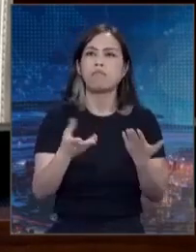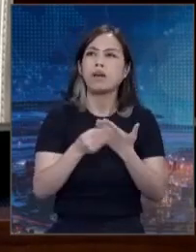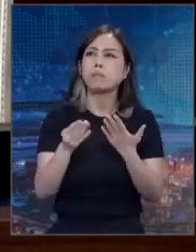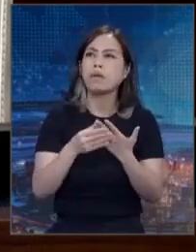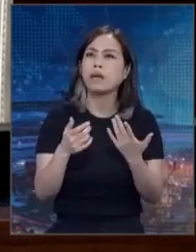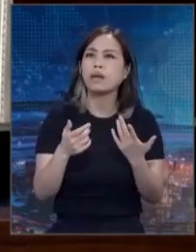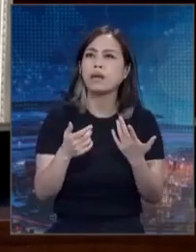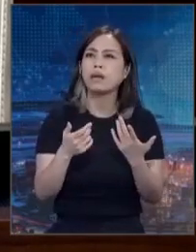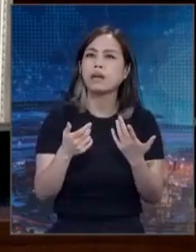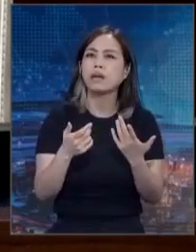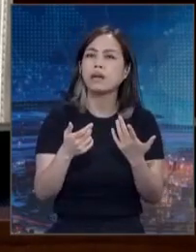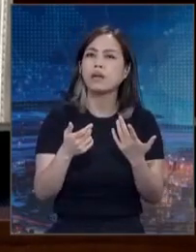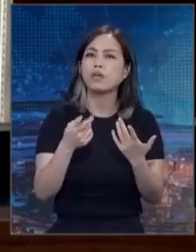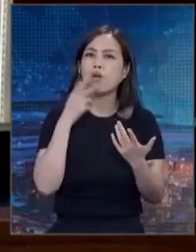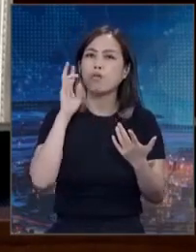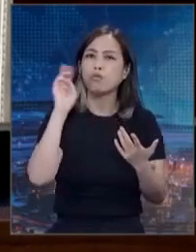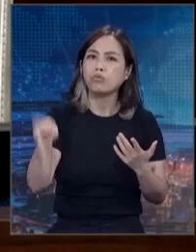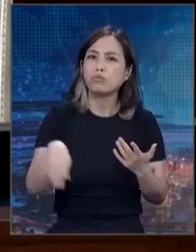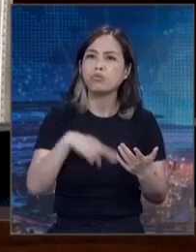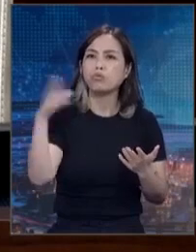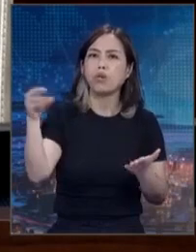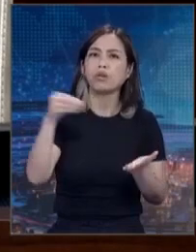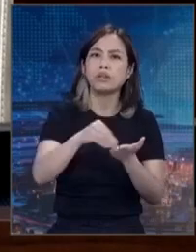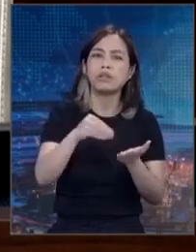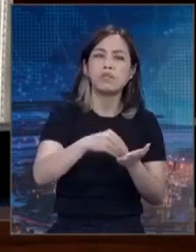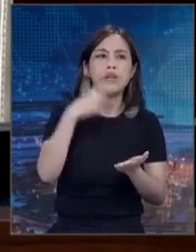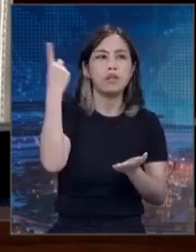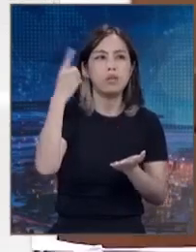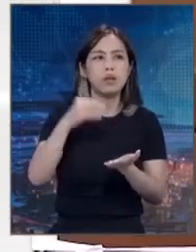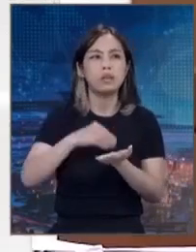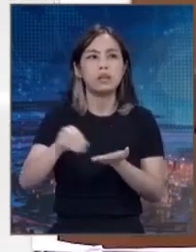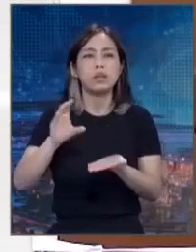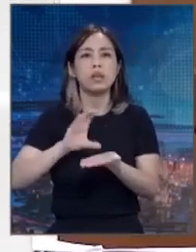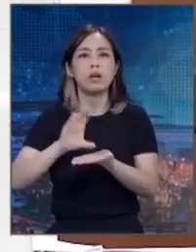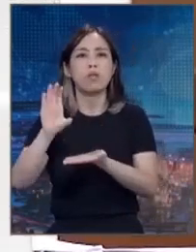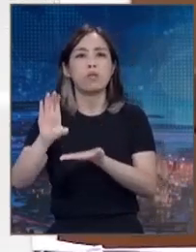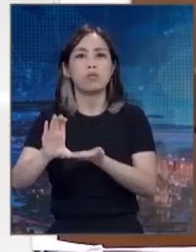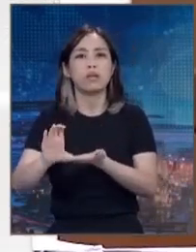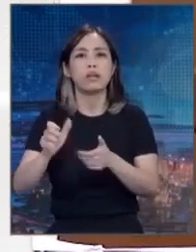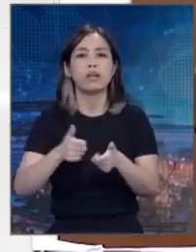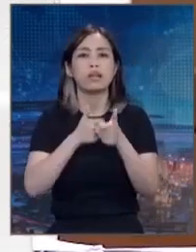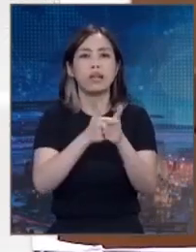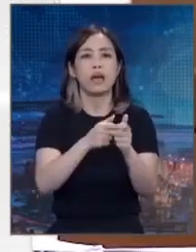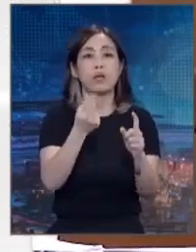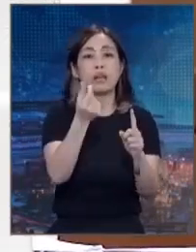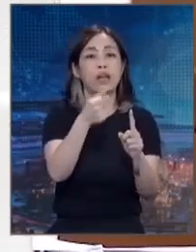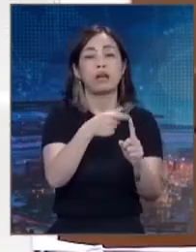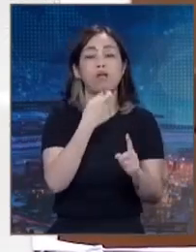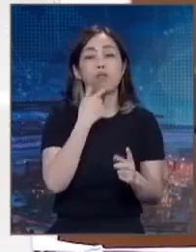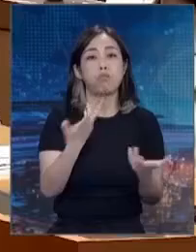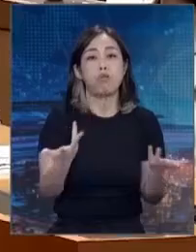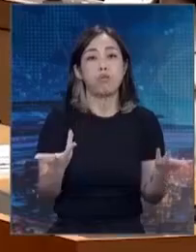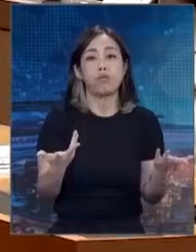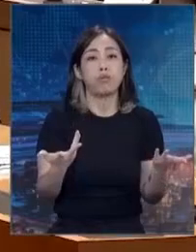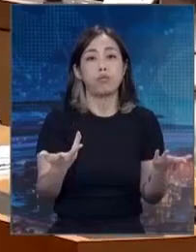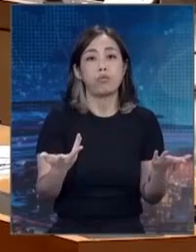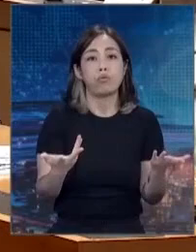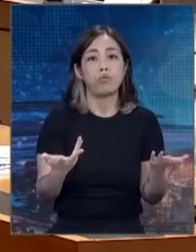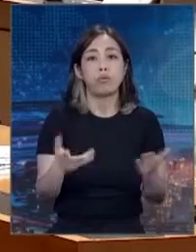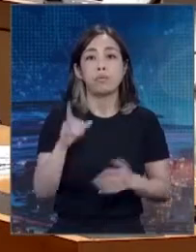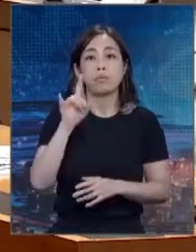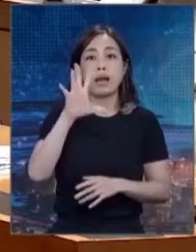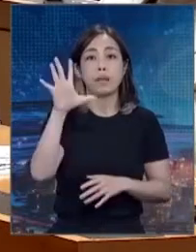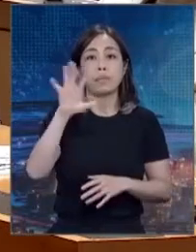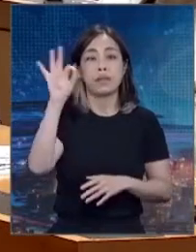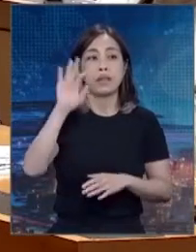định cái mức chi phí thường xuyên và chi đầu tư là căn cứ vào cái giá trị số tiền cả. Không phải là 15 tỷ trở